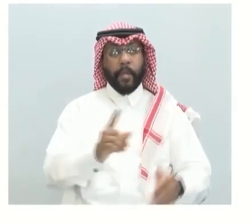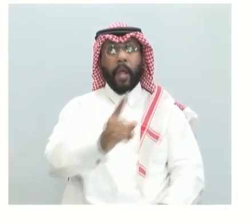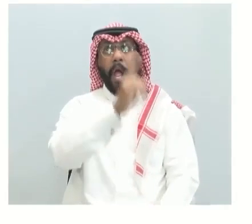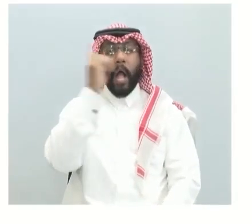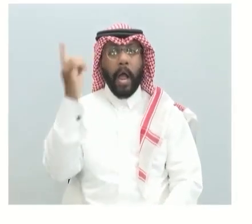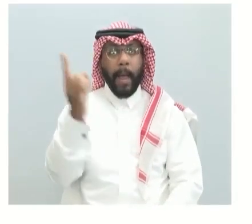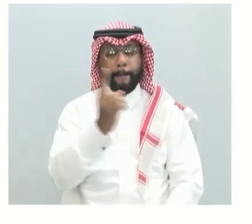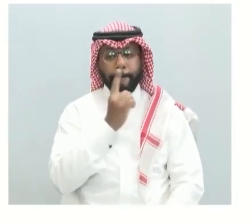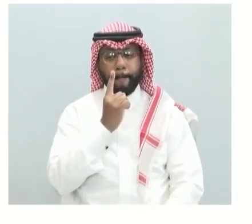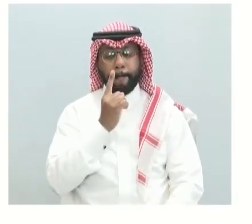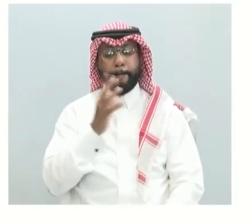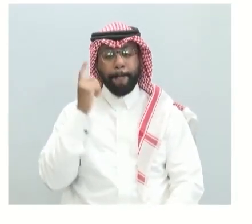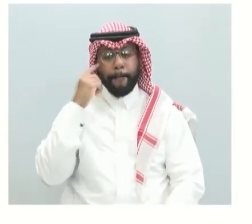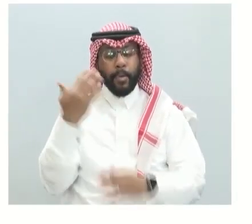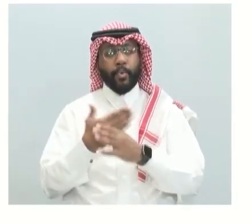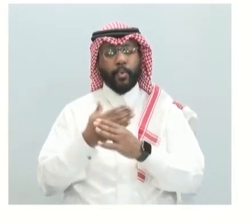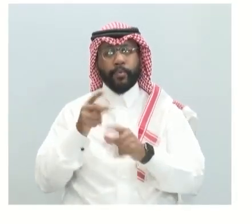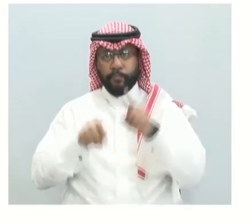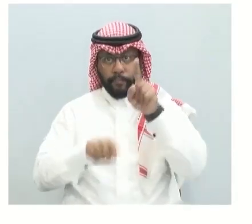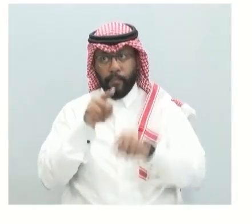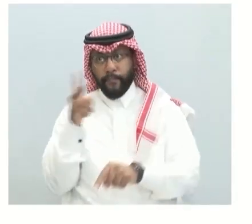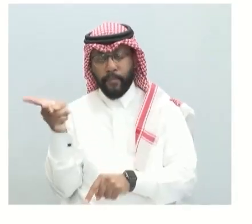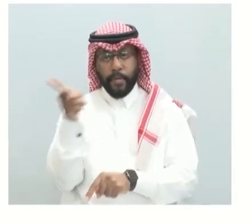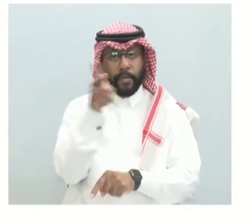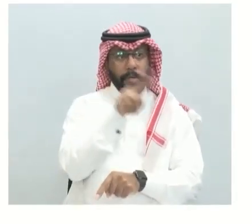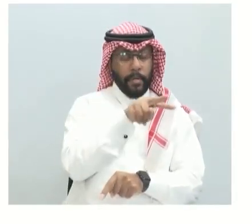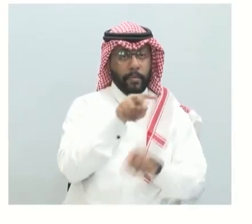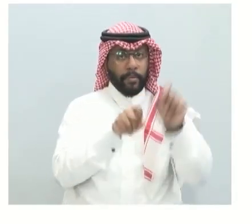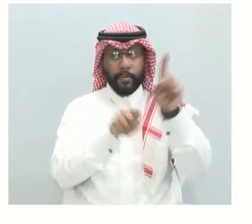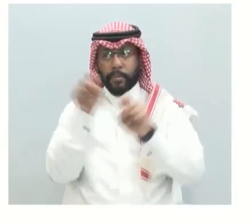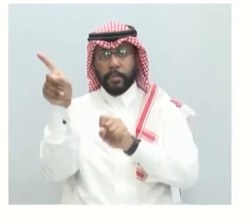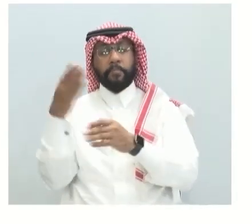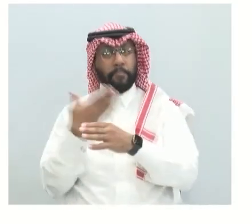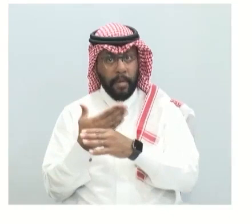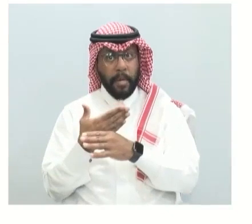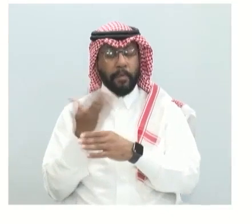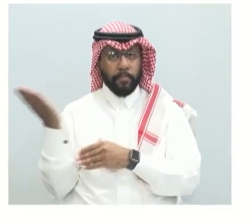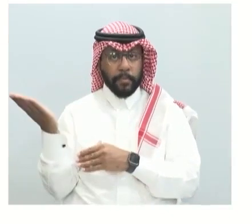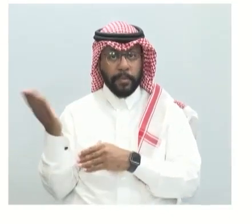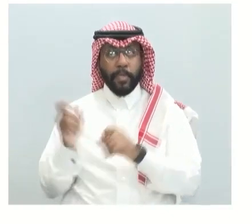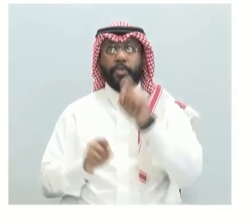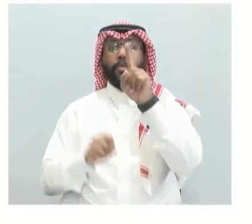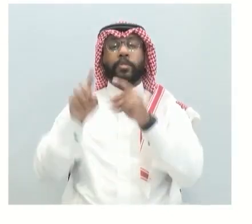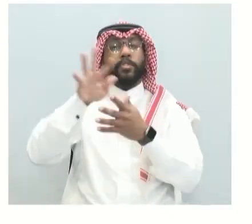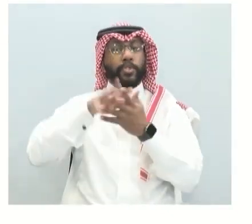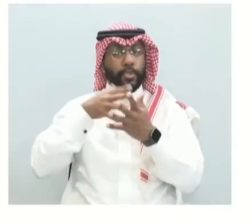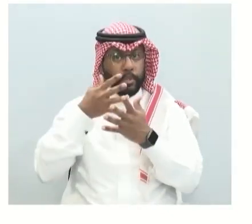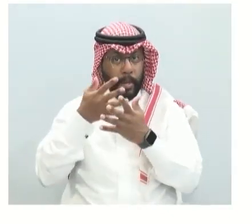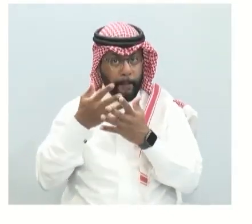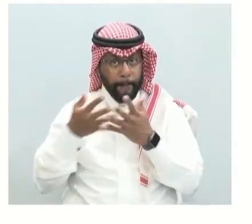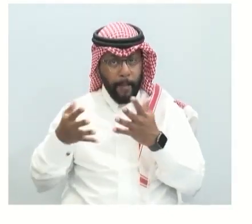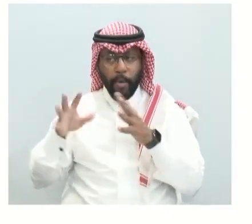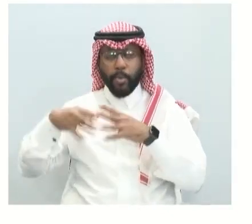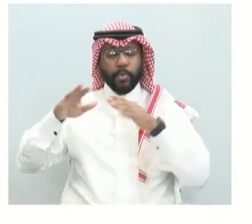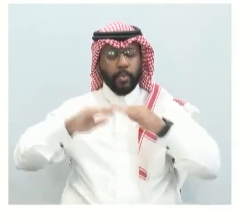نجد ان لدينا هناك فرق بين الانترنت نجد ان الفرق هو ان الانترنت هي عباره عن شبكه بين او شبكه من